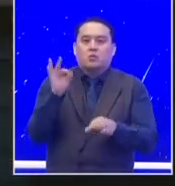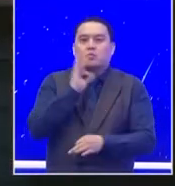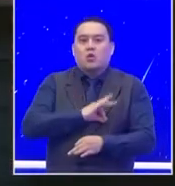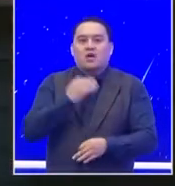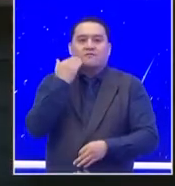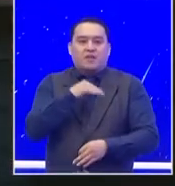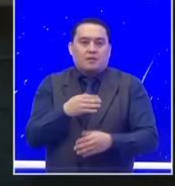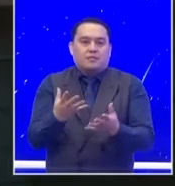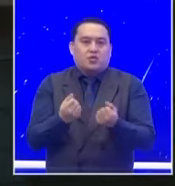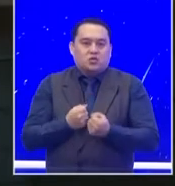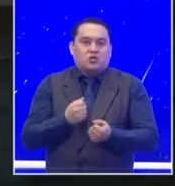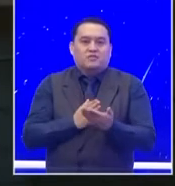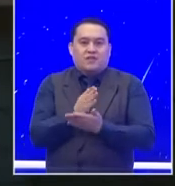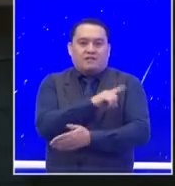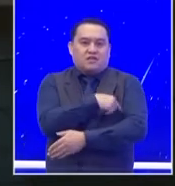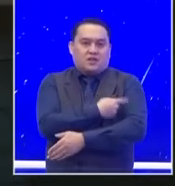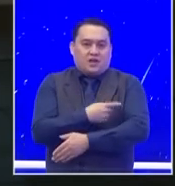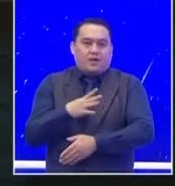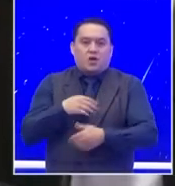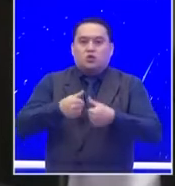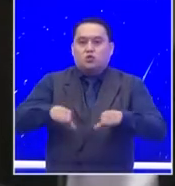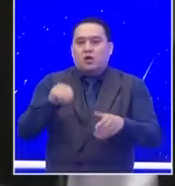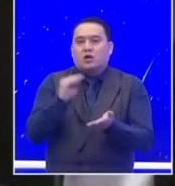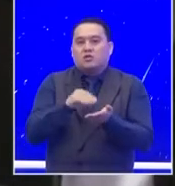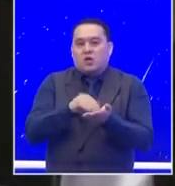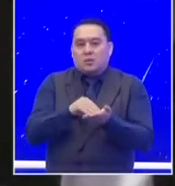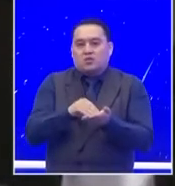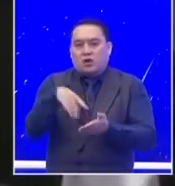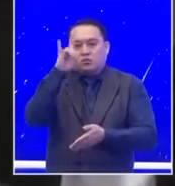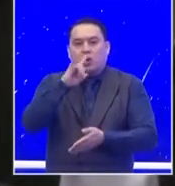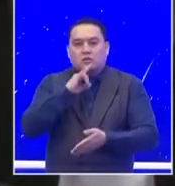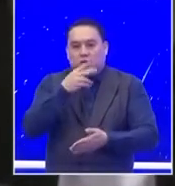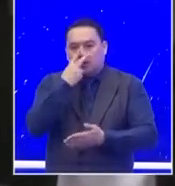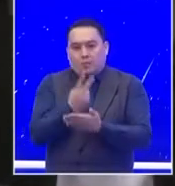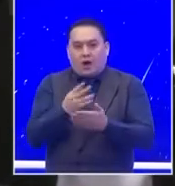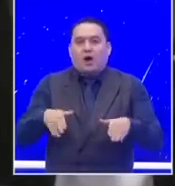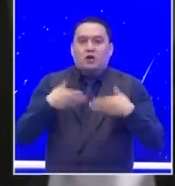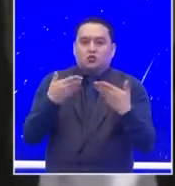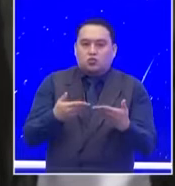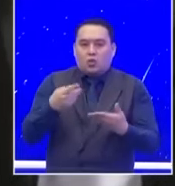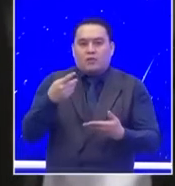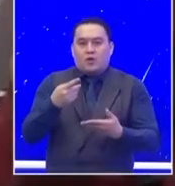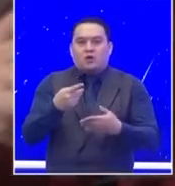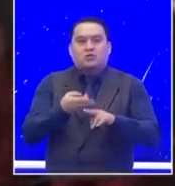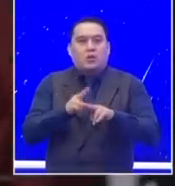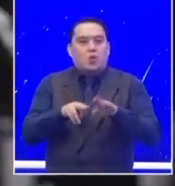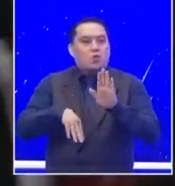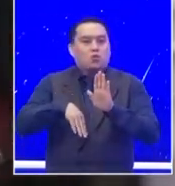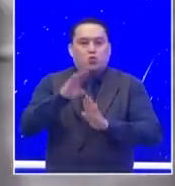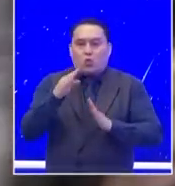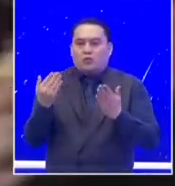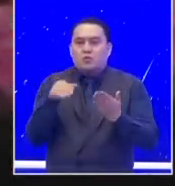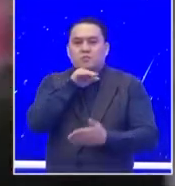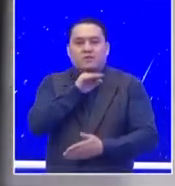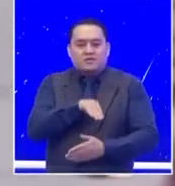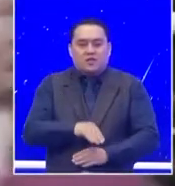пользователям эффективно применять в сфере здравоохранения. Жюри оценило презентацию казахстанских разработчиков как самую